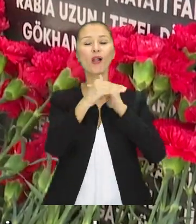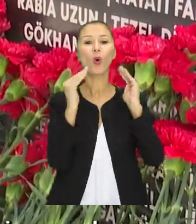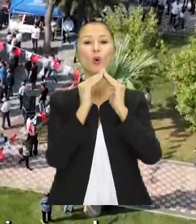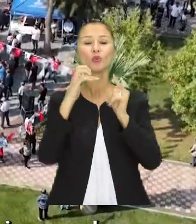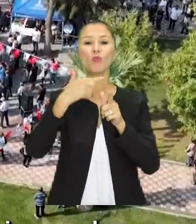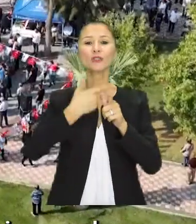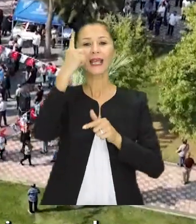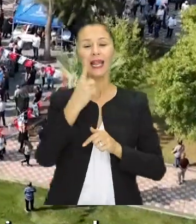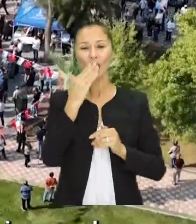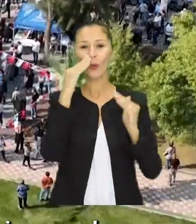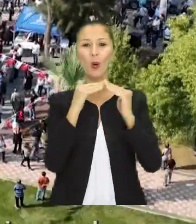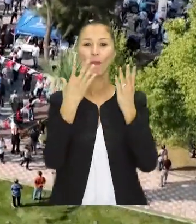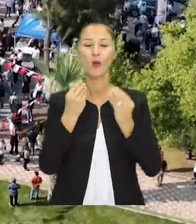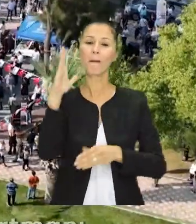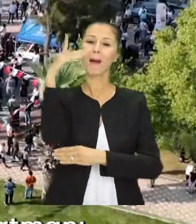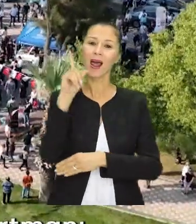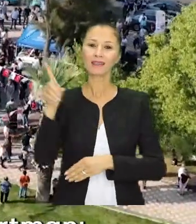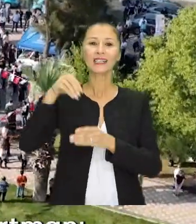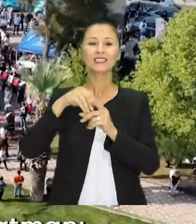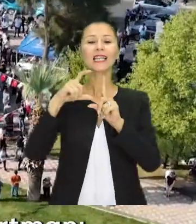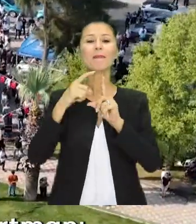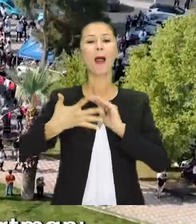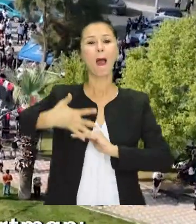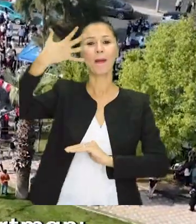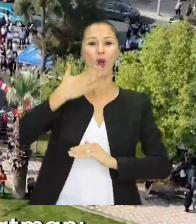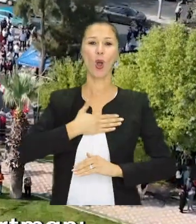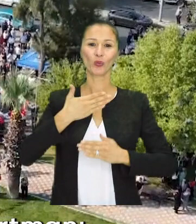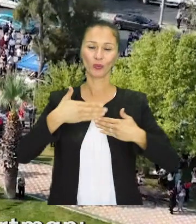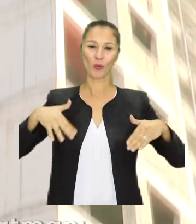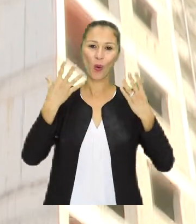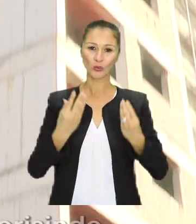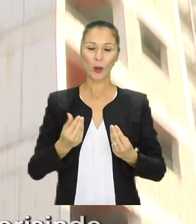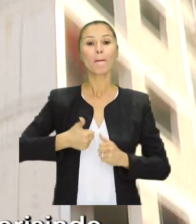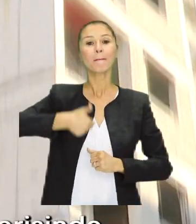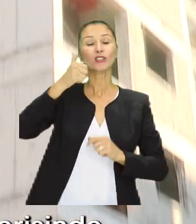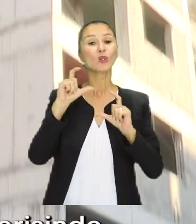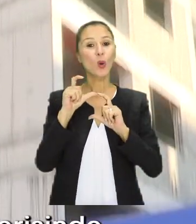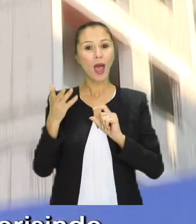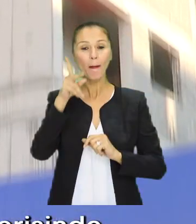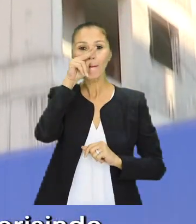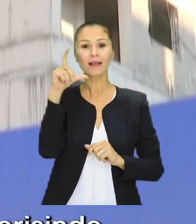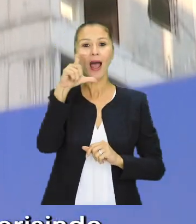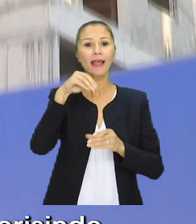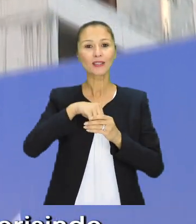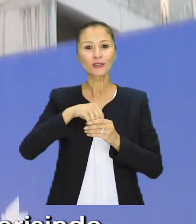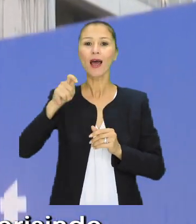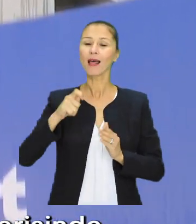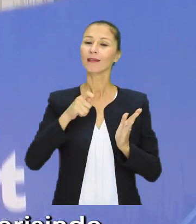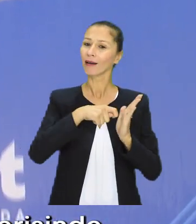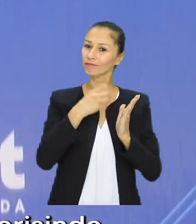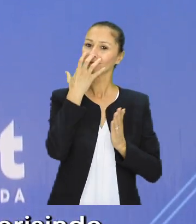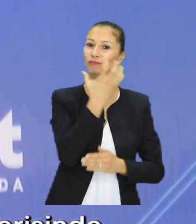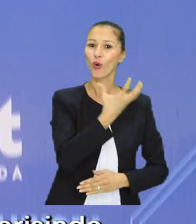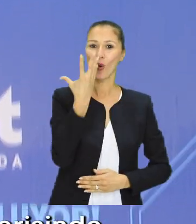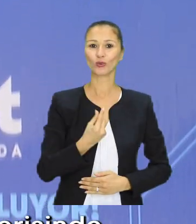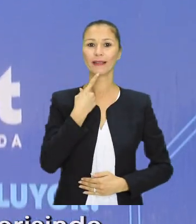Konut Projesi'nin ilk uygulaması olan Bayraklı'daki Dilber Apartmanı önünde yapıldı. Başkan Soyer, Mart ayı içerisinde